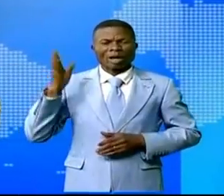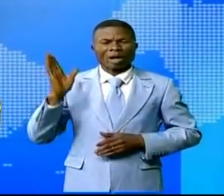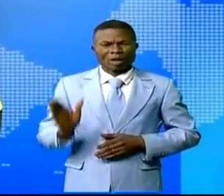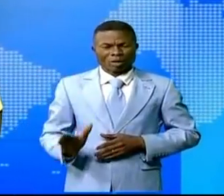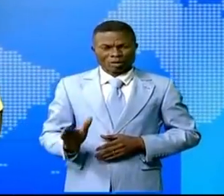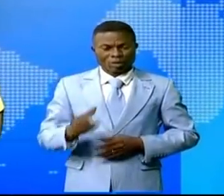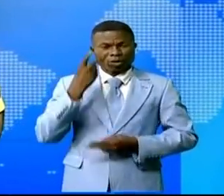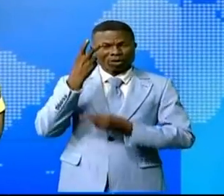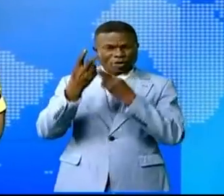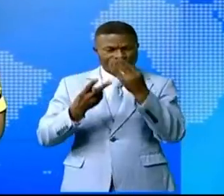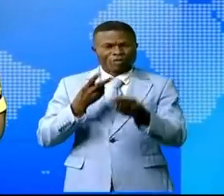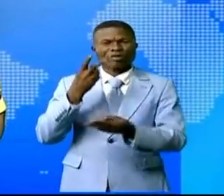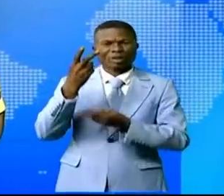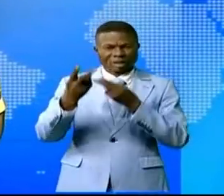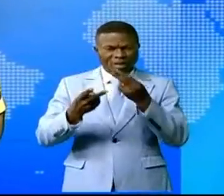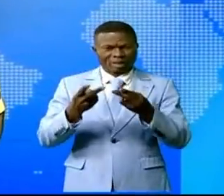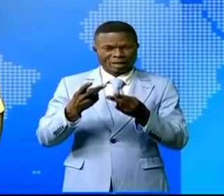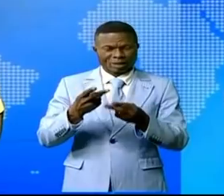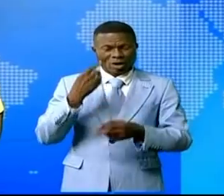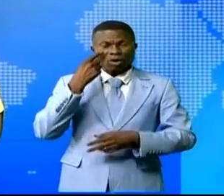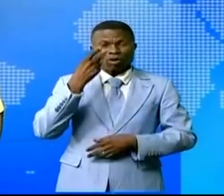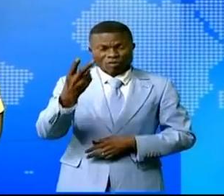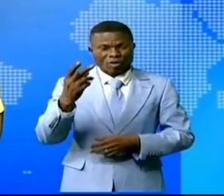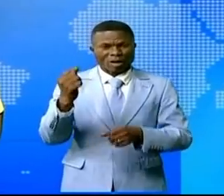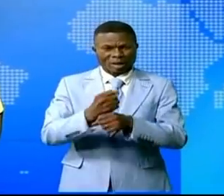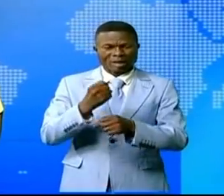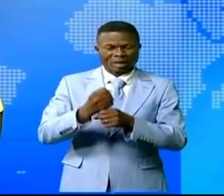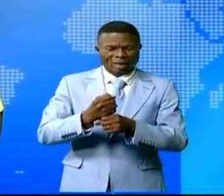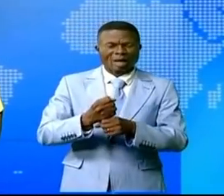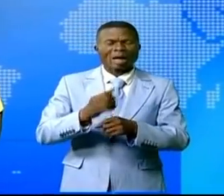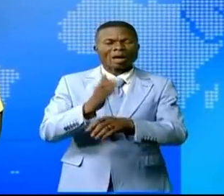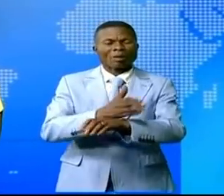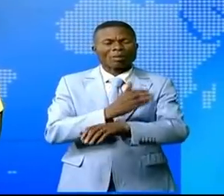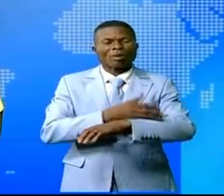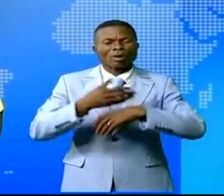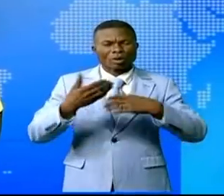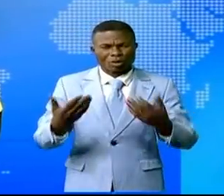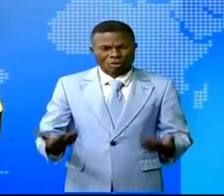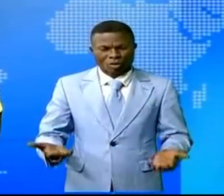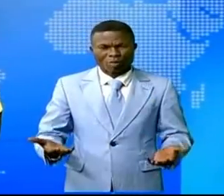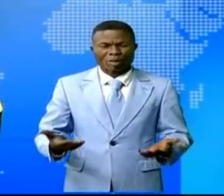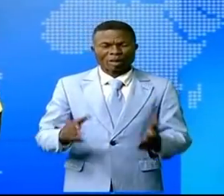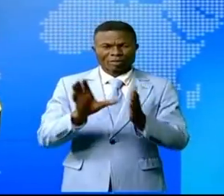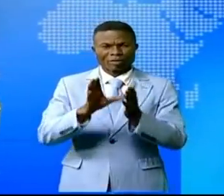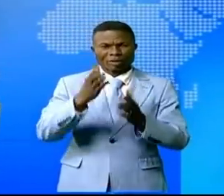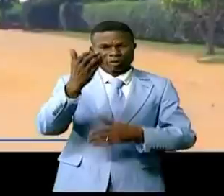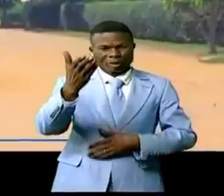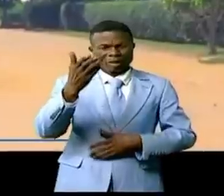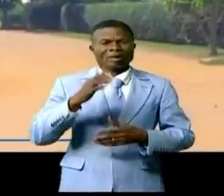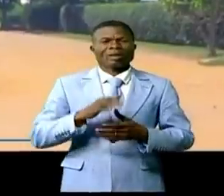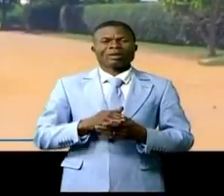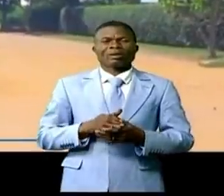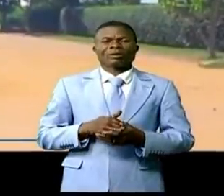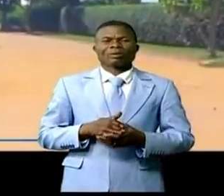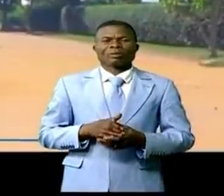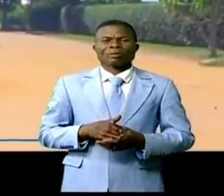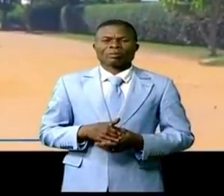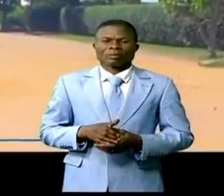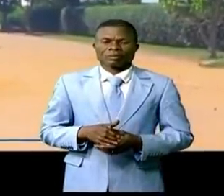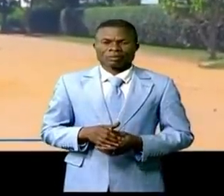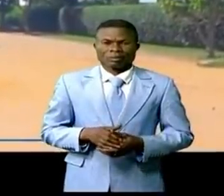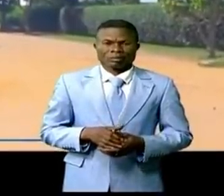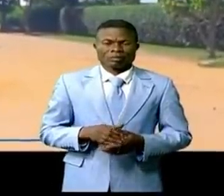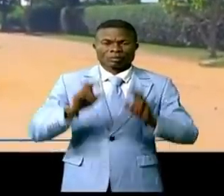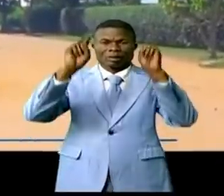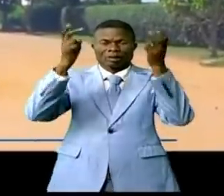une visite d'inspection pour s'enquérir de l'évolution de travaux. Depuis un certain temps, la ville